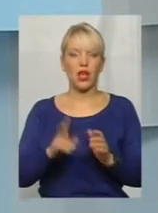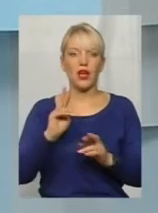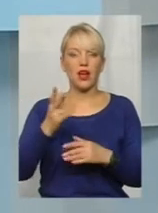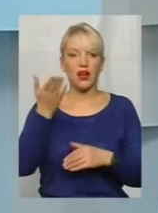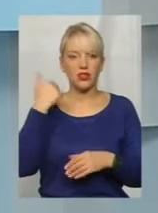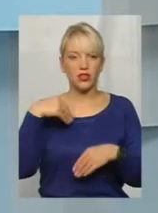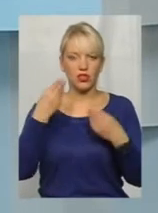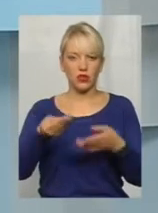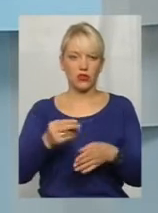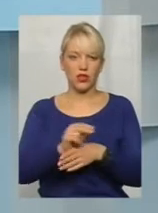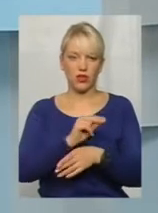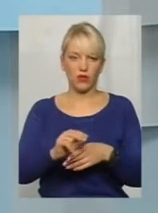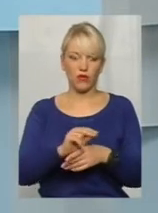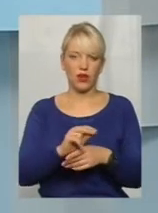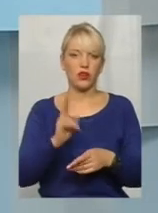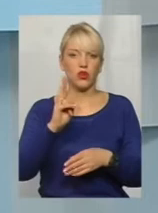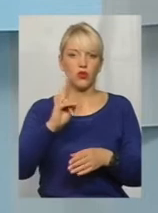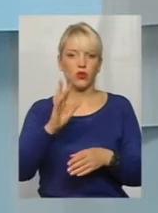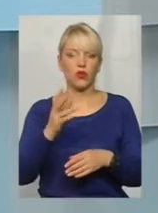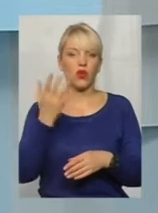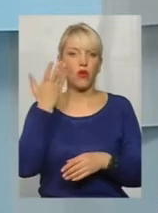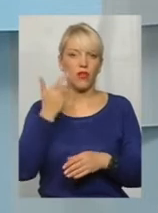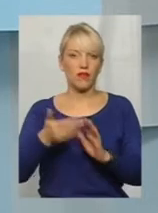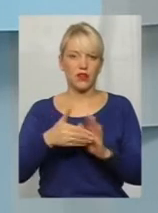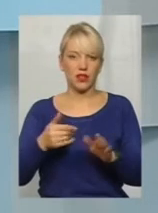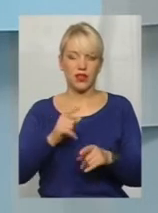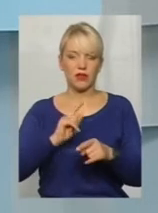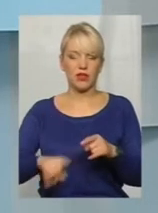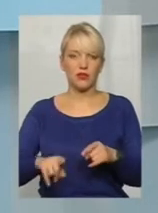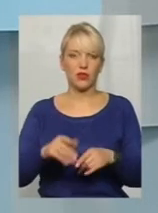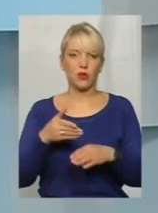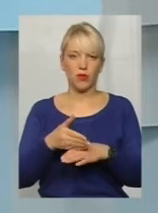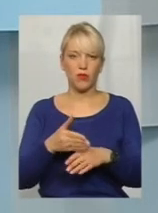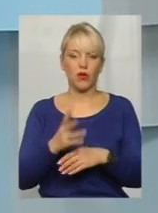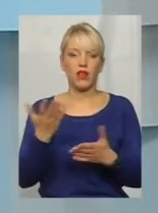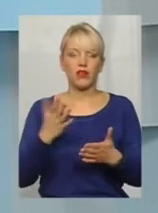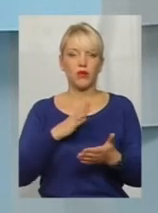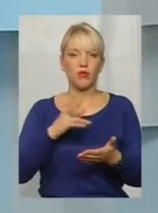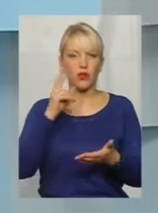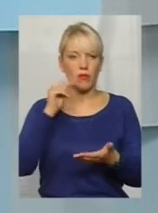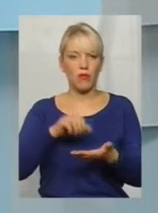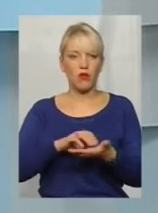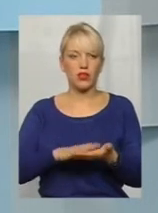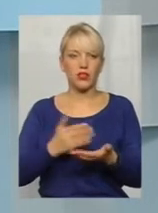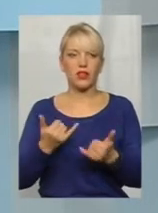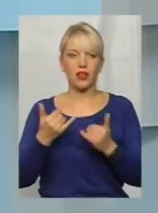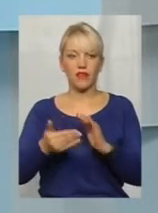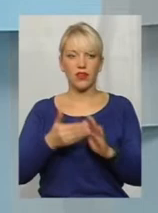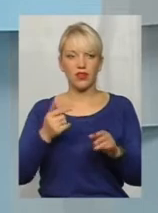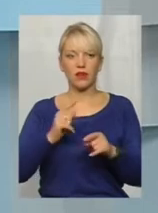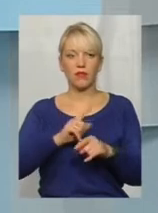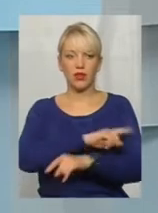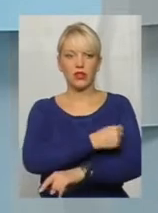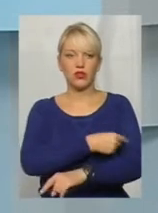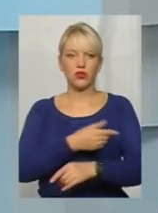медична допомога, хто і коли викликав екстрену медичну допомогу, які були покази для виклику екстреної медичної допомоги,